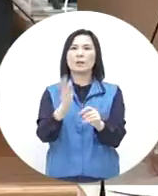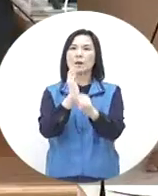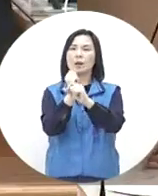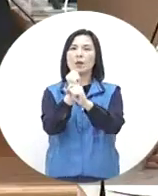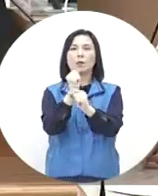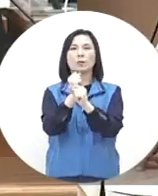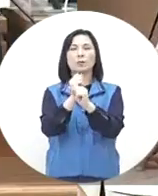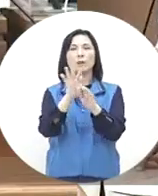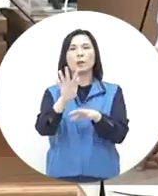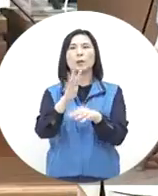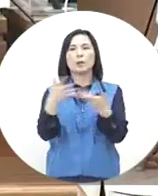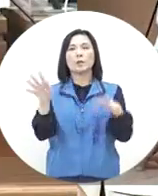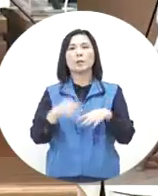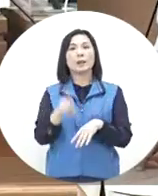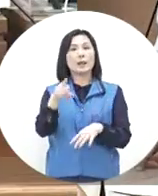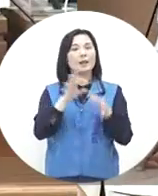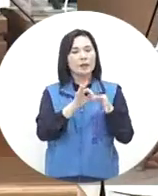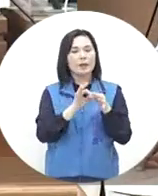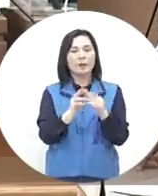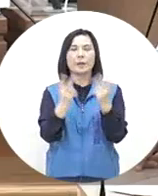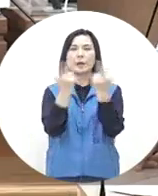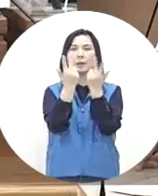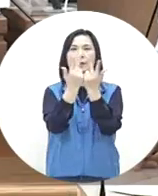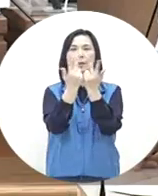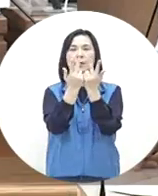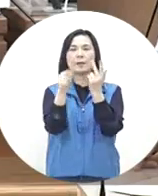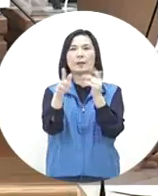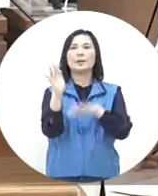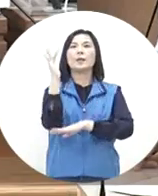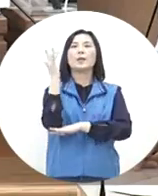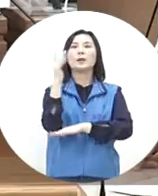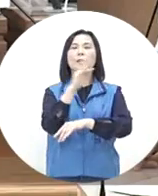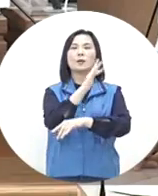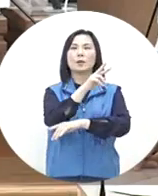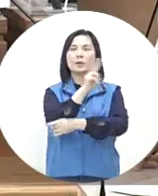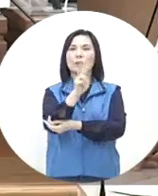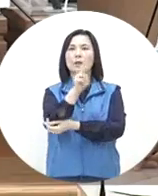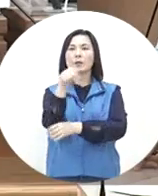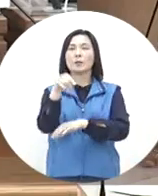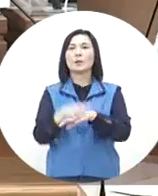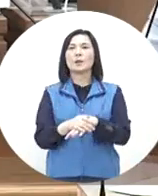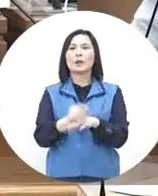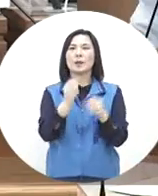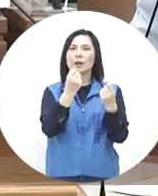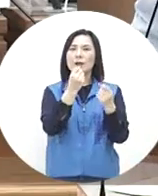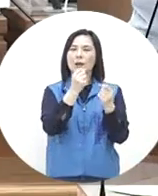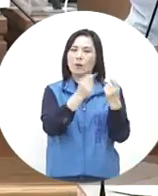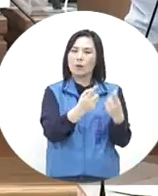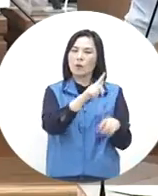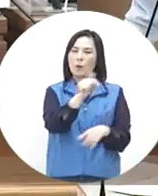心的啦、你想关心的新北士林县啦、连续两三拜的物价啦、工资